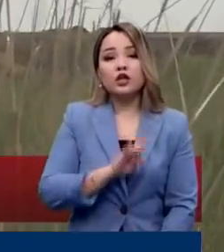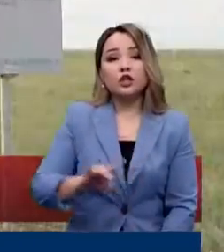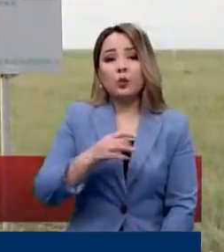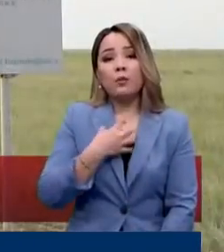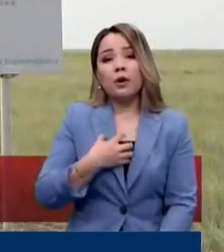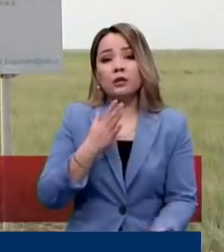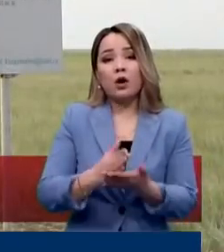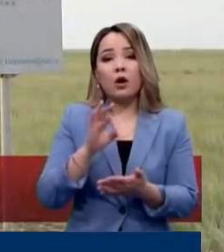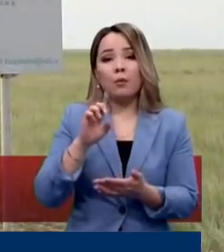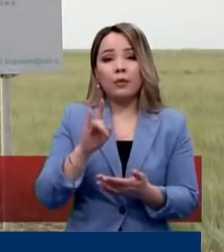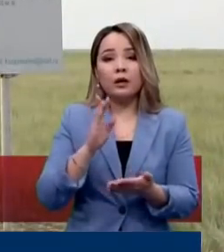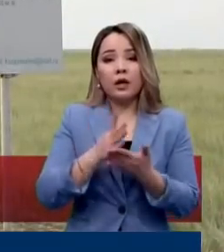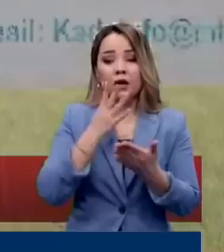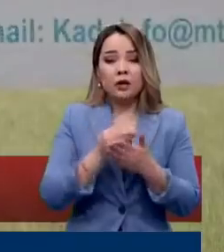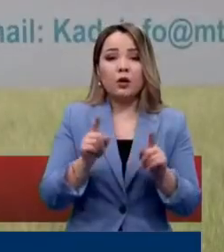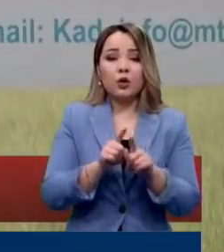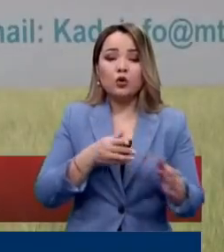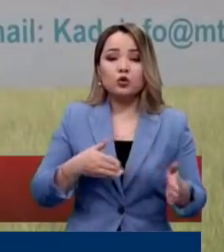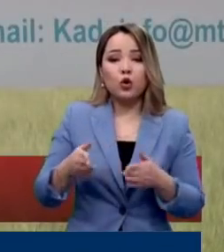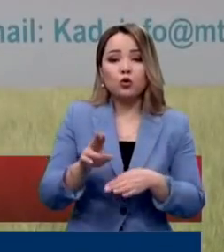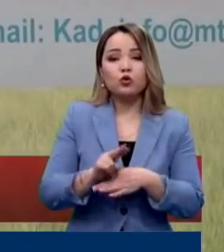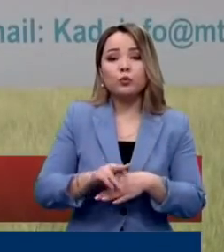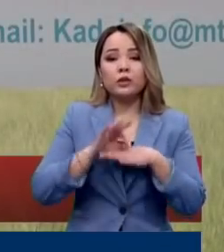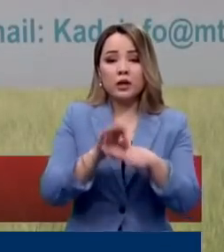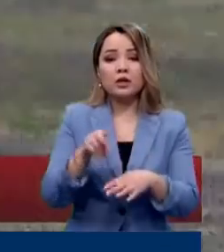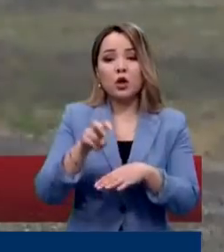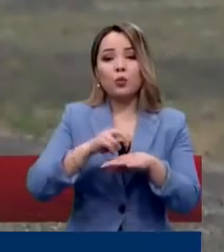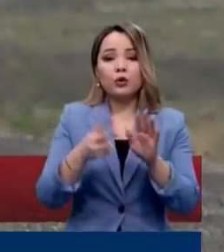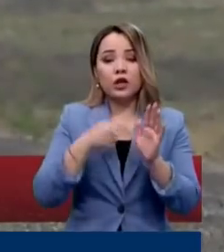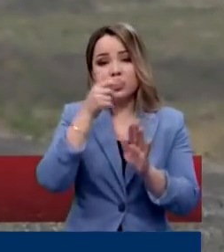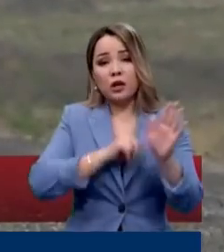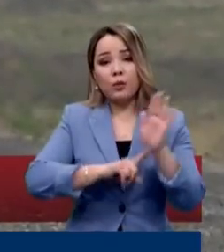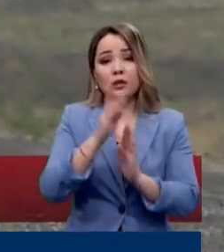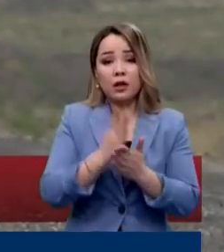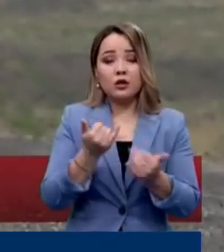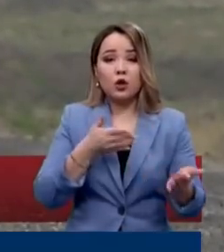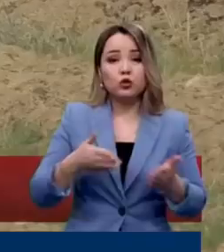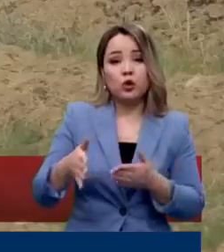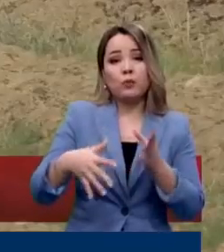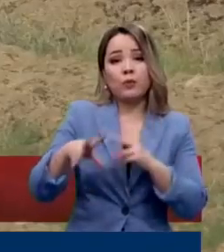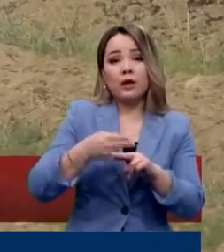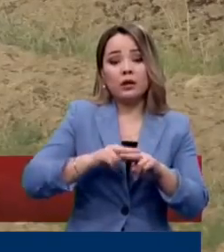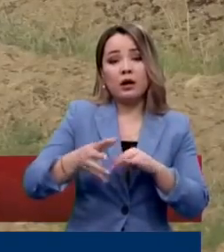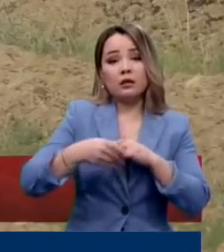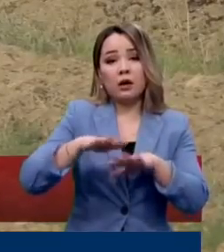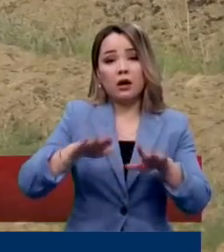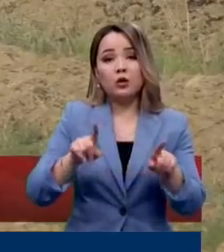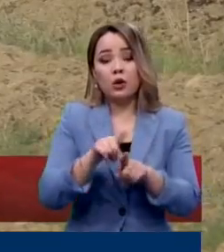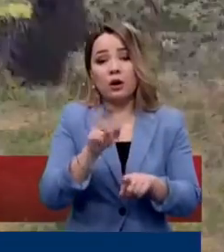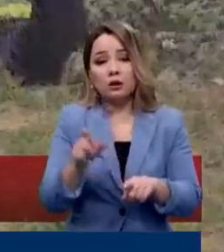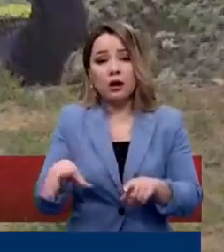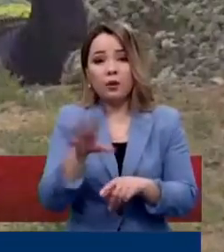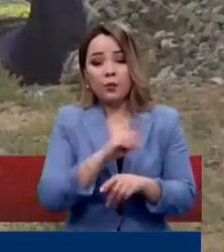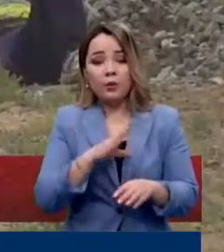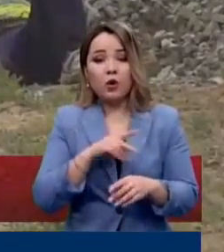Республикалық маңызы бар омбы Майқапшағай тас жолын жөндеу жұмыстары 2017 жылы басталған болатын. Бірақ жол бойындағы елді мекен халқы жұмыс өте